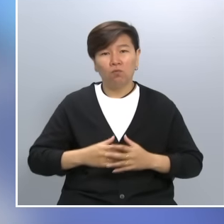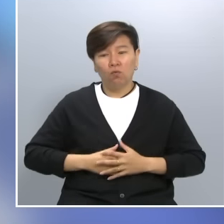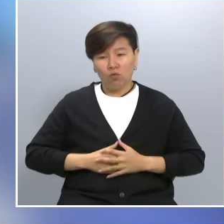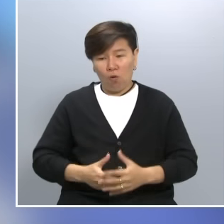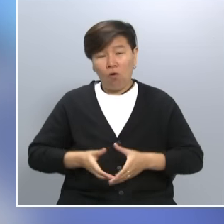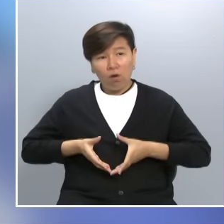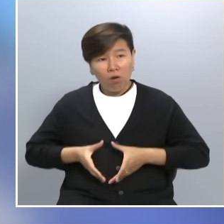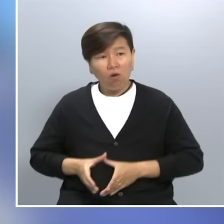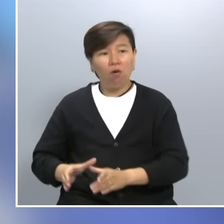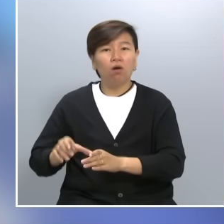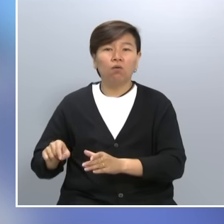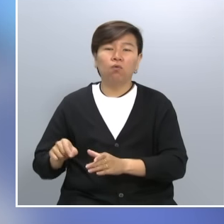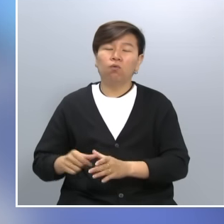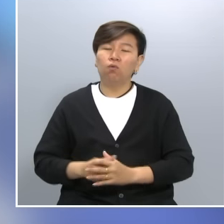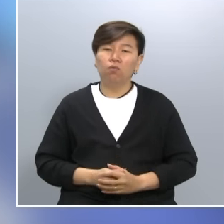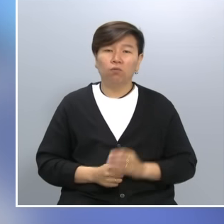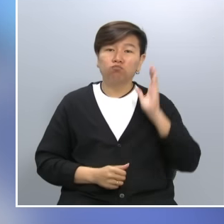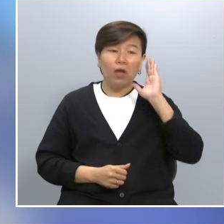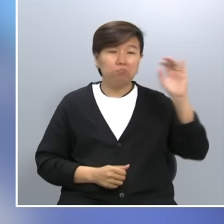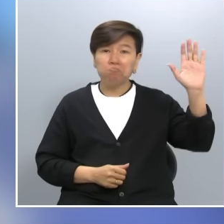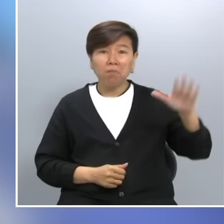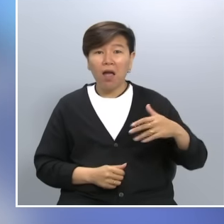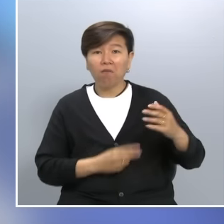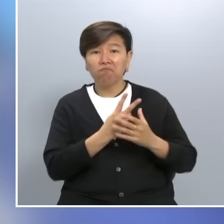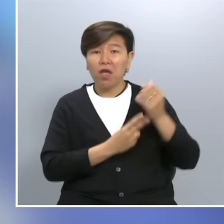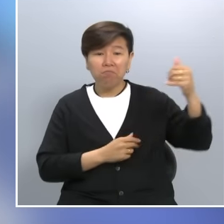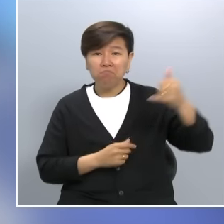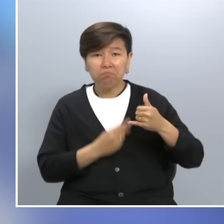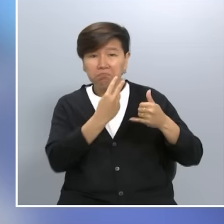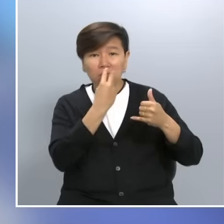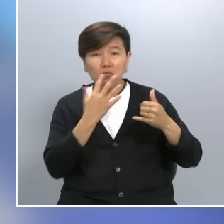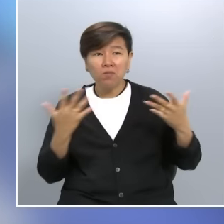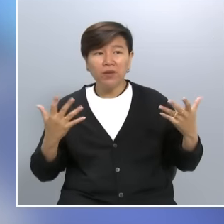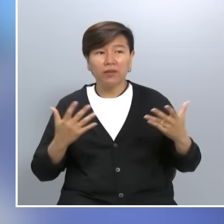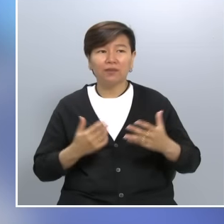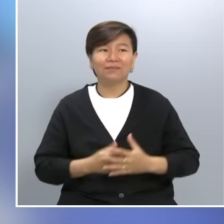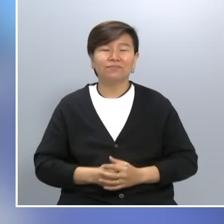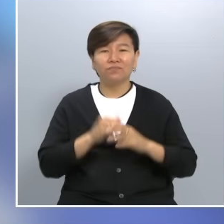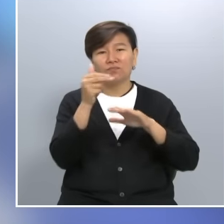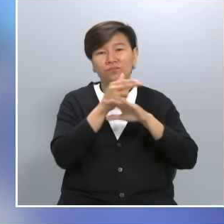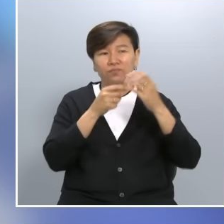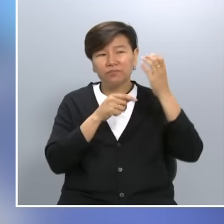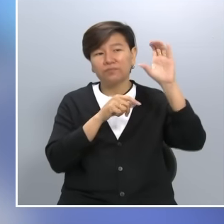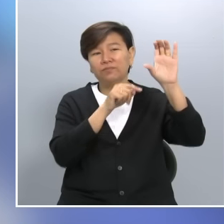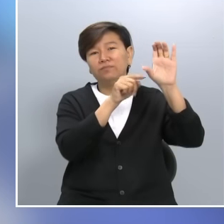ลูกค่ะทางแฟนของเธอก็ไม่มาดูแลอันนี้ในสตอรี่ค่ะ